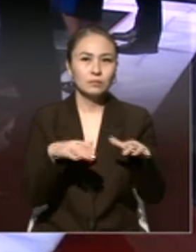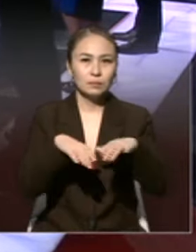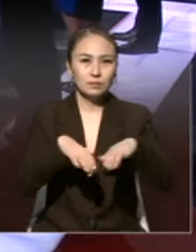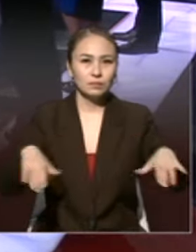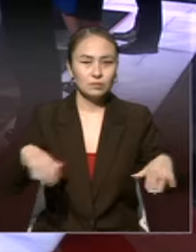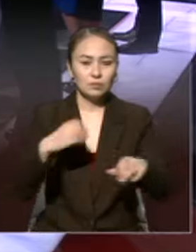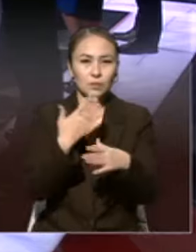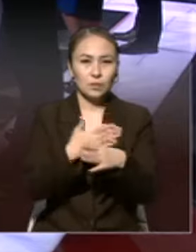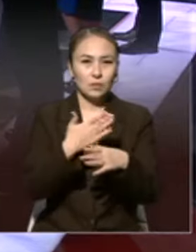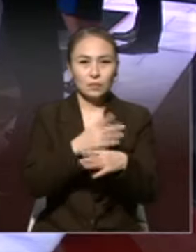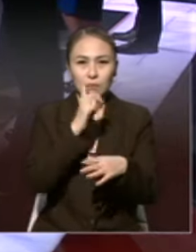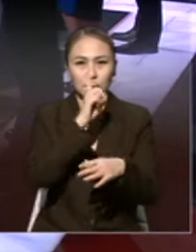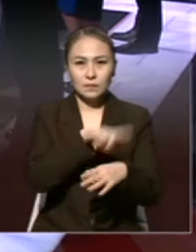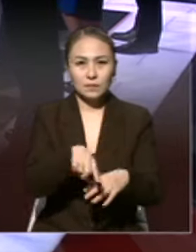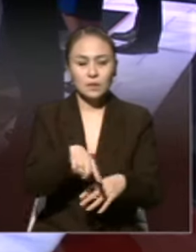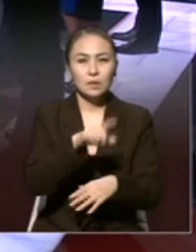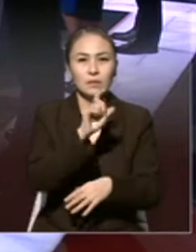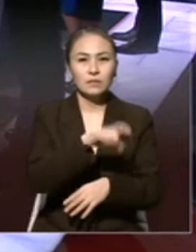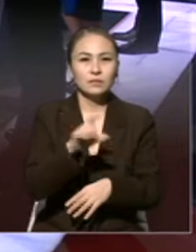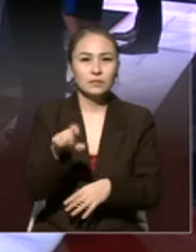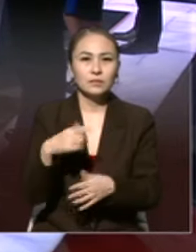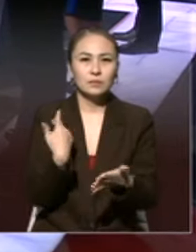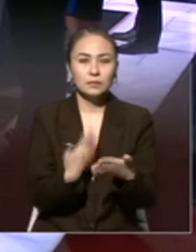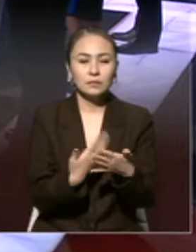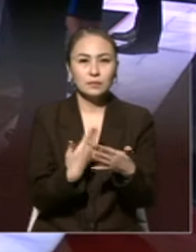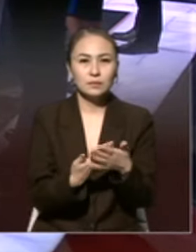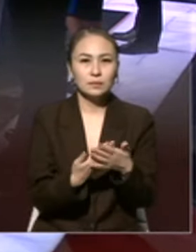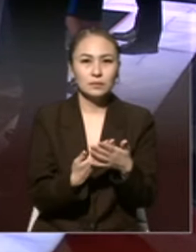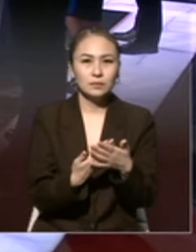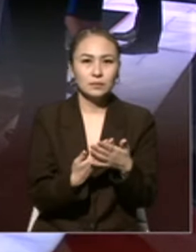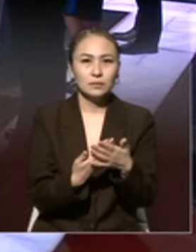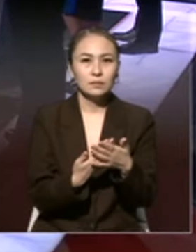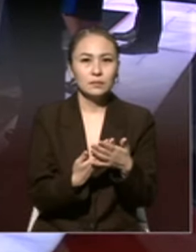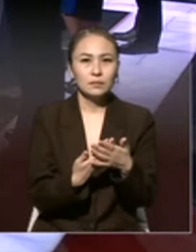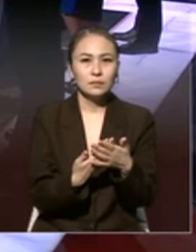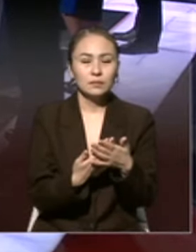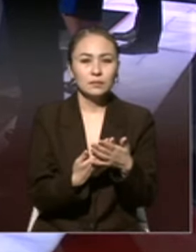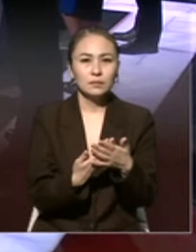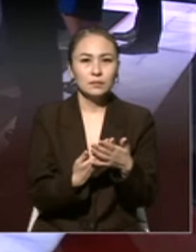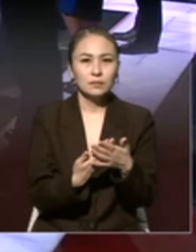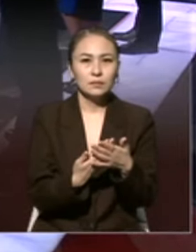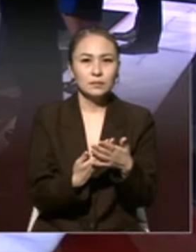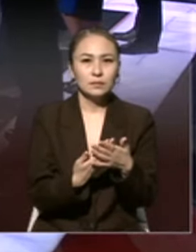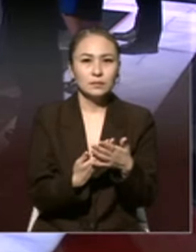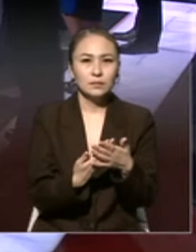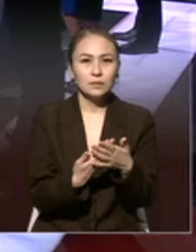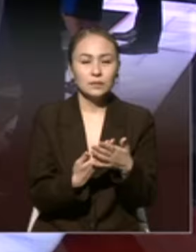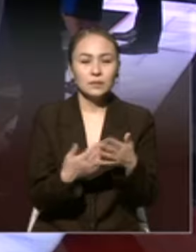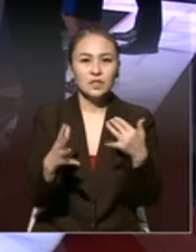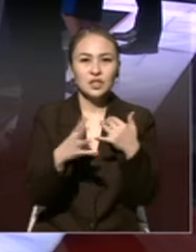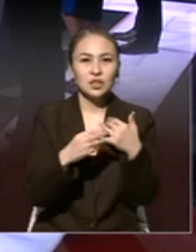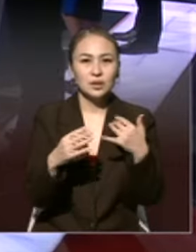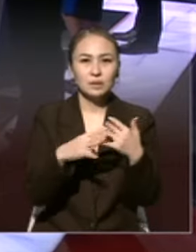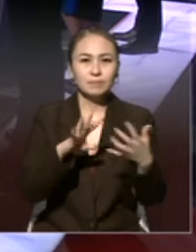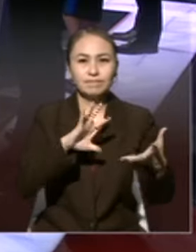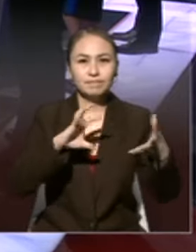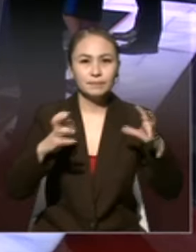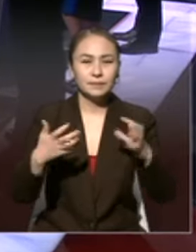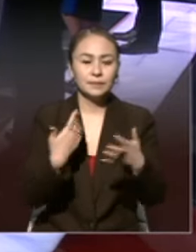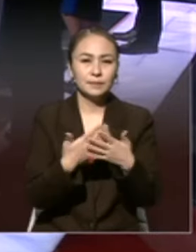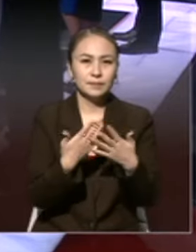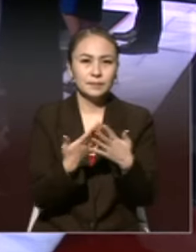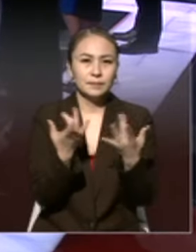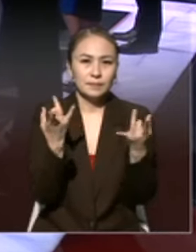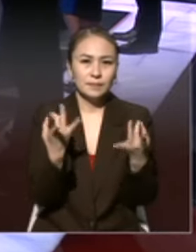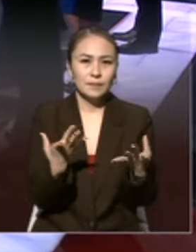ғой. Қазаққа біткен жұт мысалға да, бұны енді мысалға жаңағындай, енді оның мысалға жер қыртысының, мысалға мен айталық